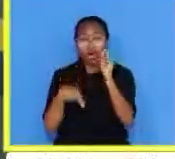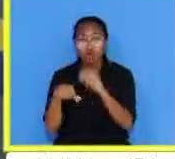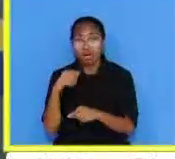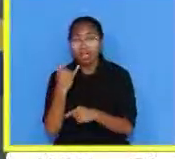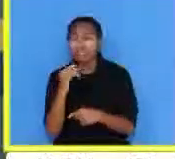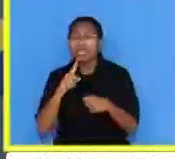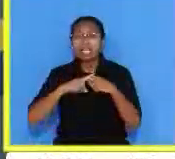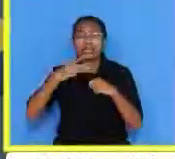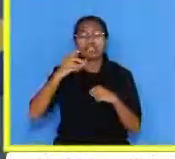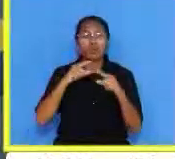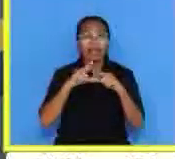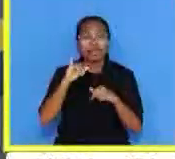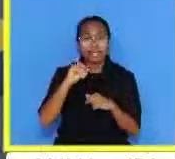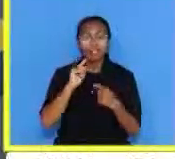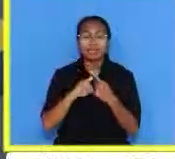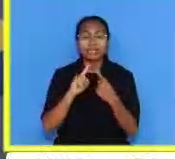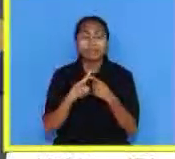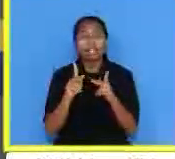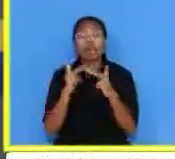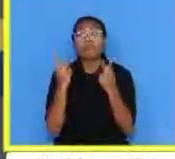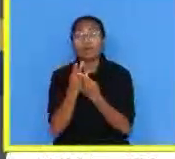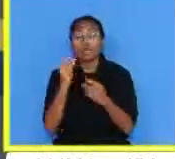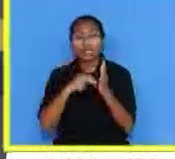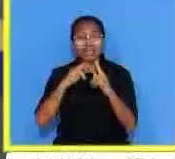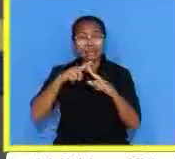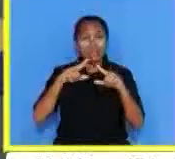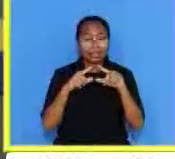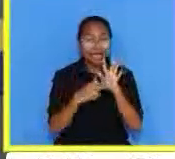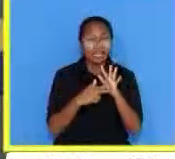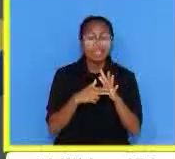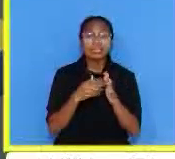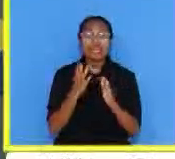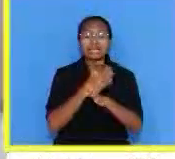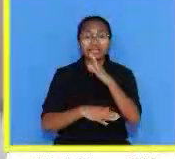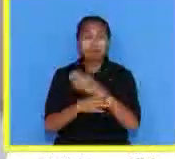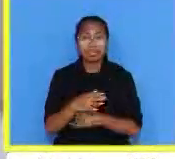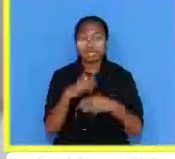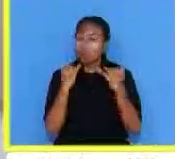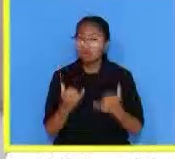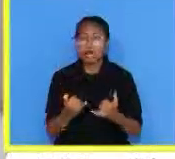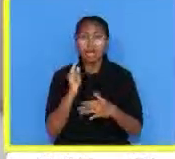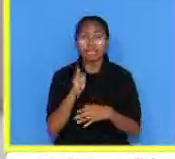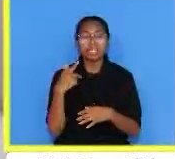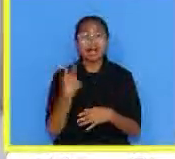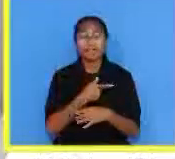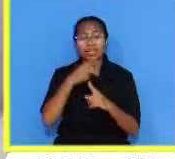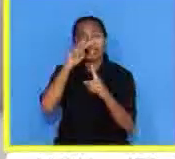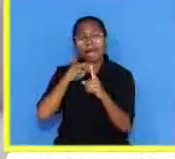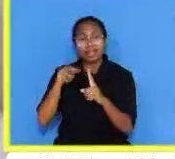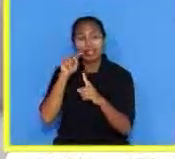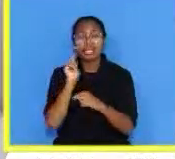dari teman-teman kelompok rentan, khususnya juga dari penyandang disabilitas? Ya, saat ini yang kami lihat